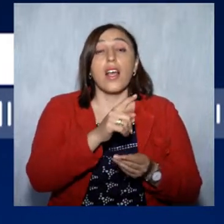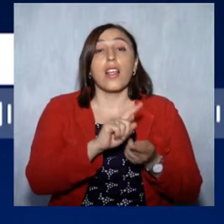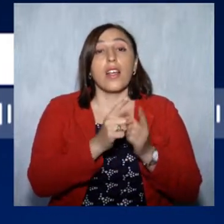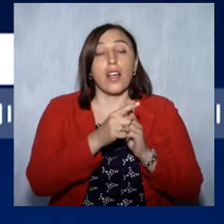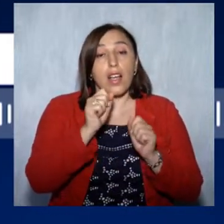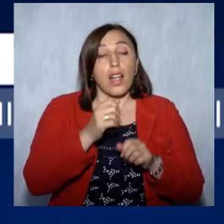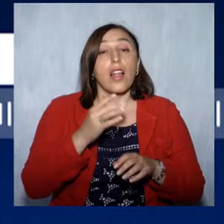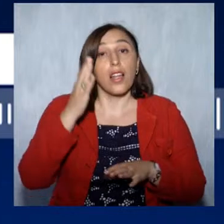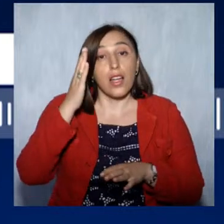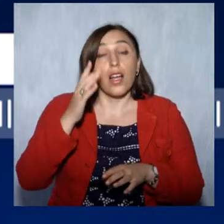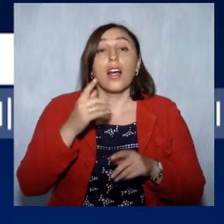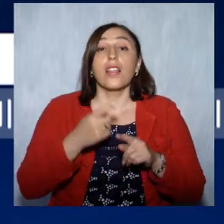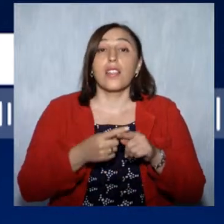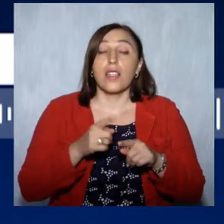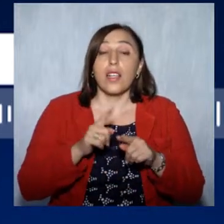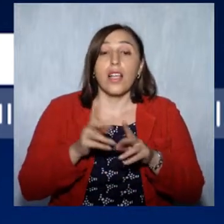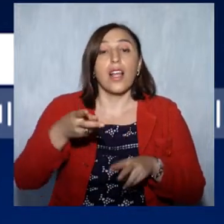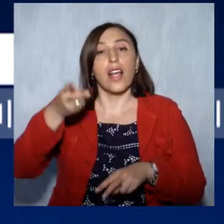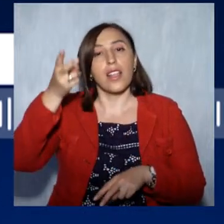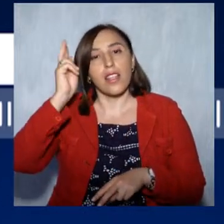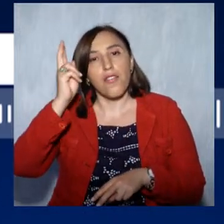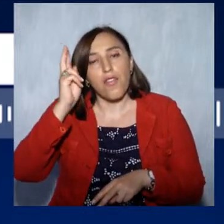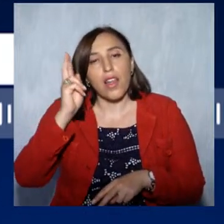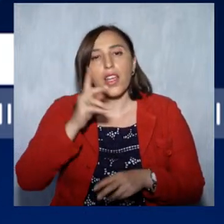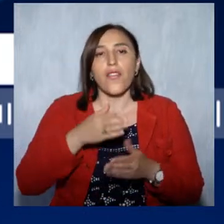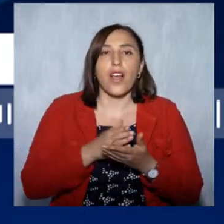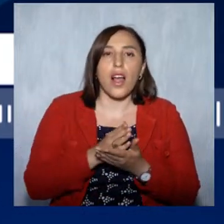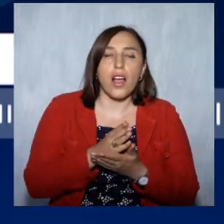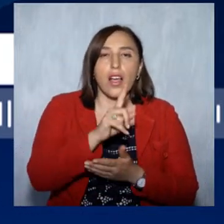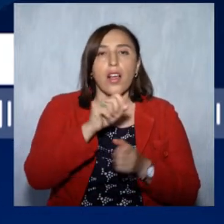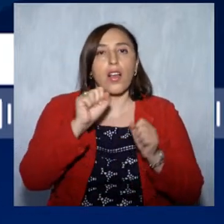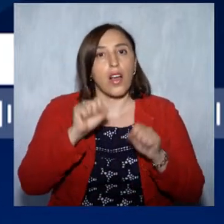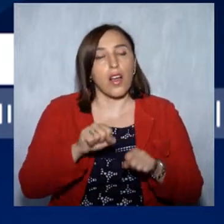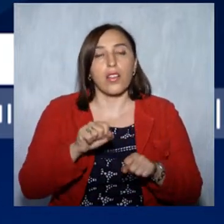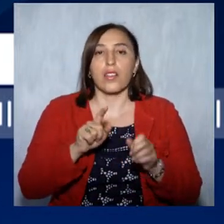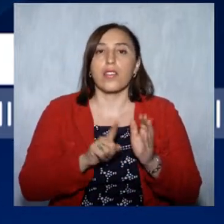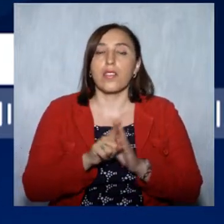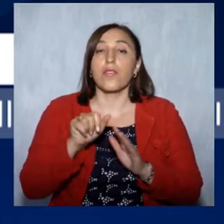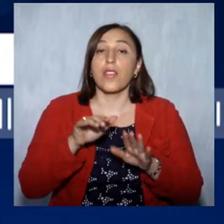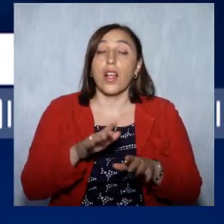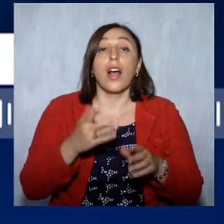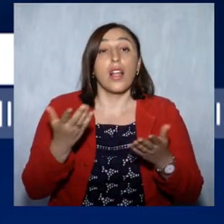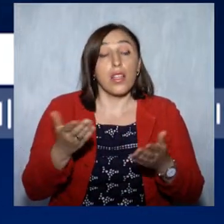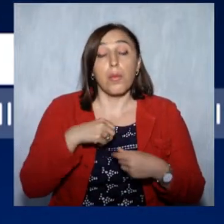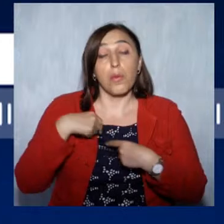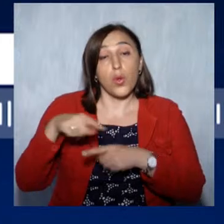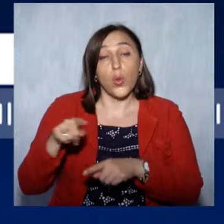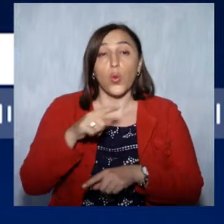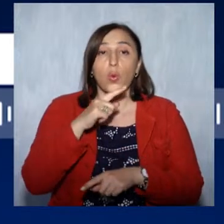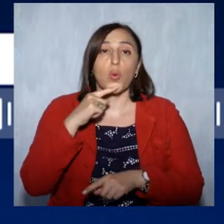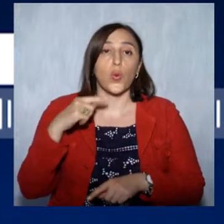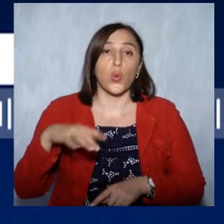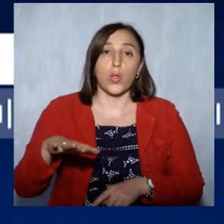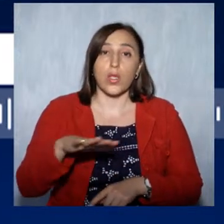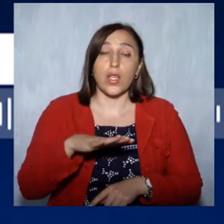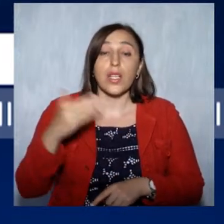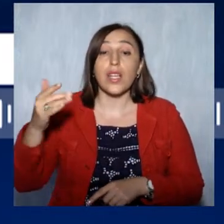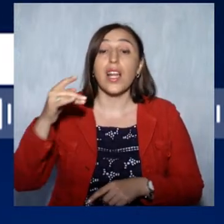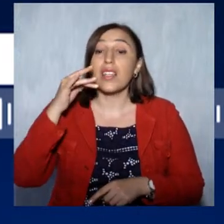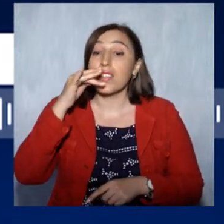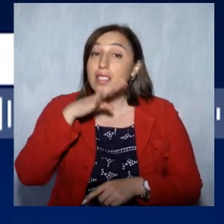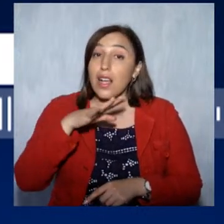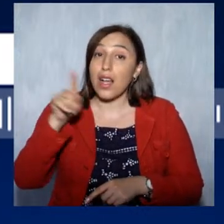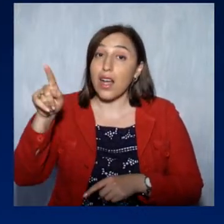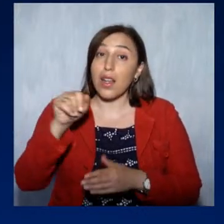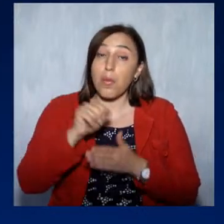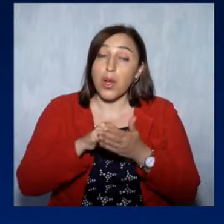գալիս, եւ դիվանագիտական հունից, եւ քաղաքական հունից, հիմա թող նույն Ռուսաստանը այդ իր սխալների